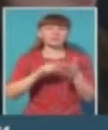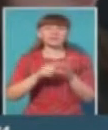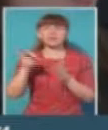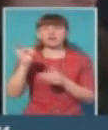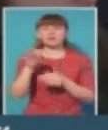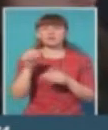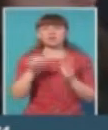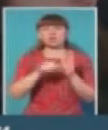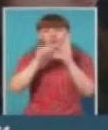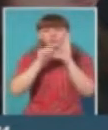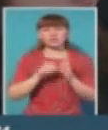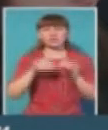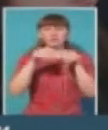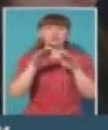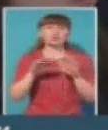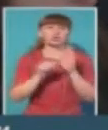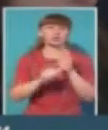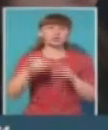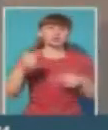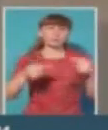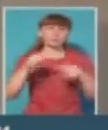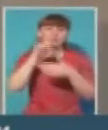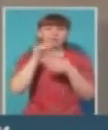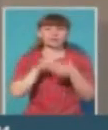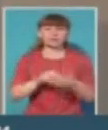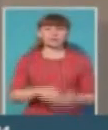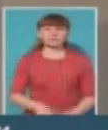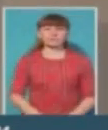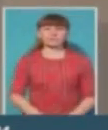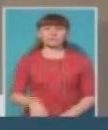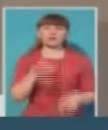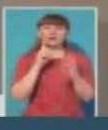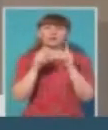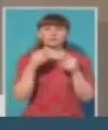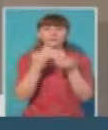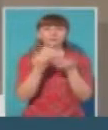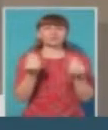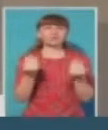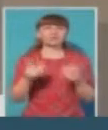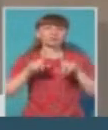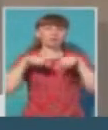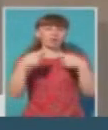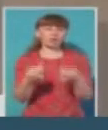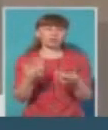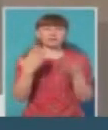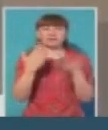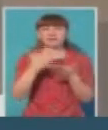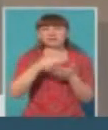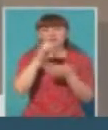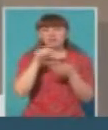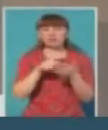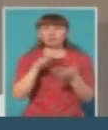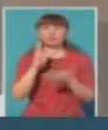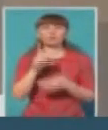полгода работы удалось разрешить более 60 спорных вопросов. Кроме консультаций, которые мы сегодня даем, если будут вопросы, у нас будет